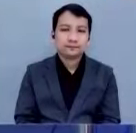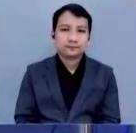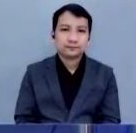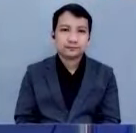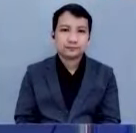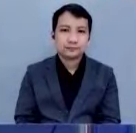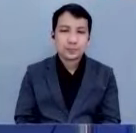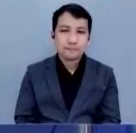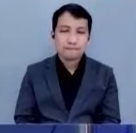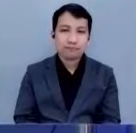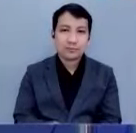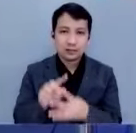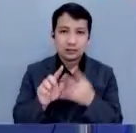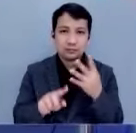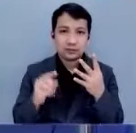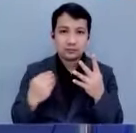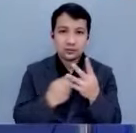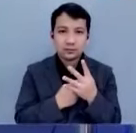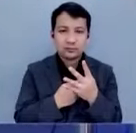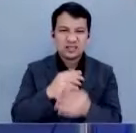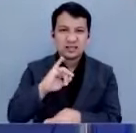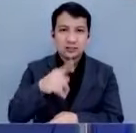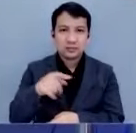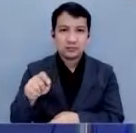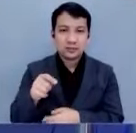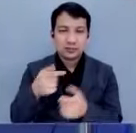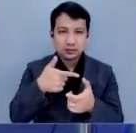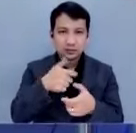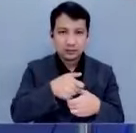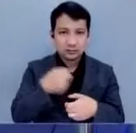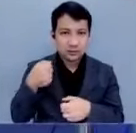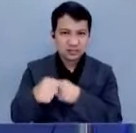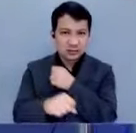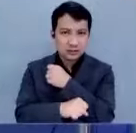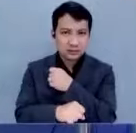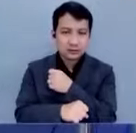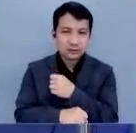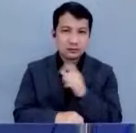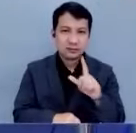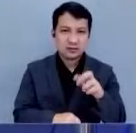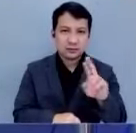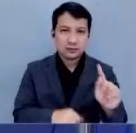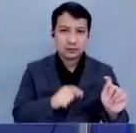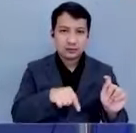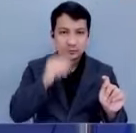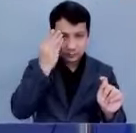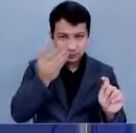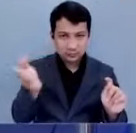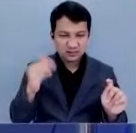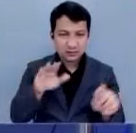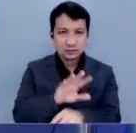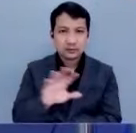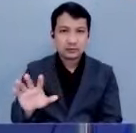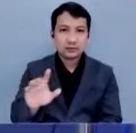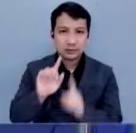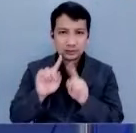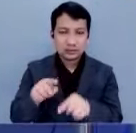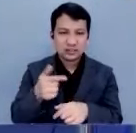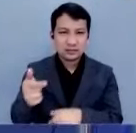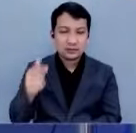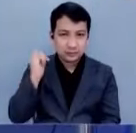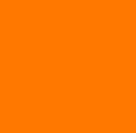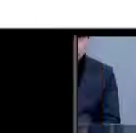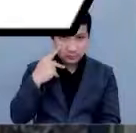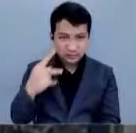Arestadong apat na miyembro ng Ipit Gang na nandurukot sa mga istasyon ng LRT ang kanilang modus, alamin sa frontline report ni Justine